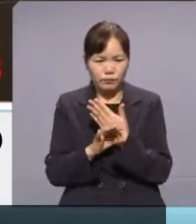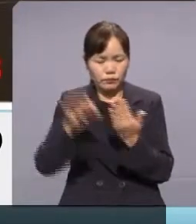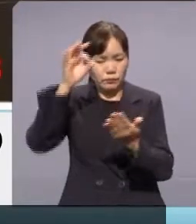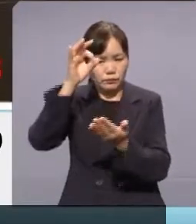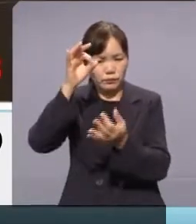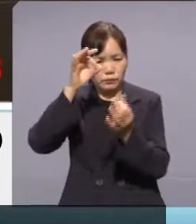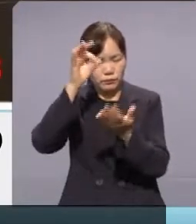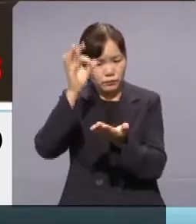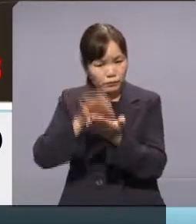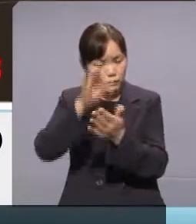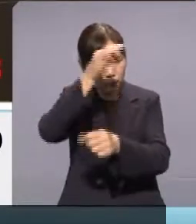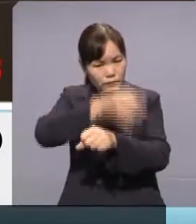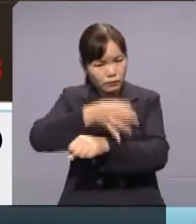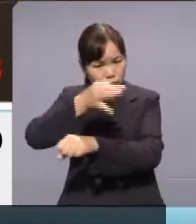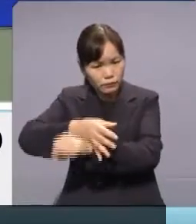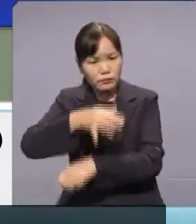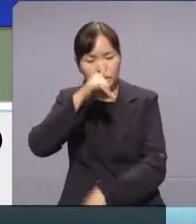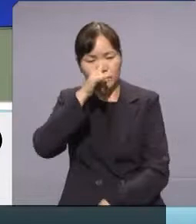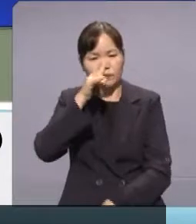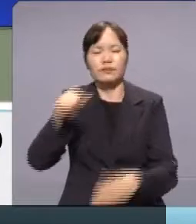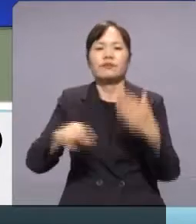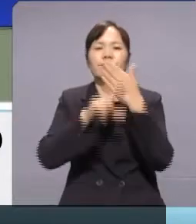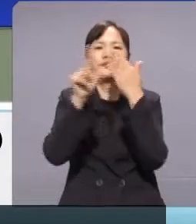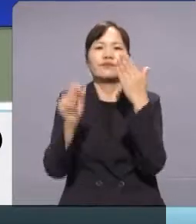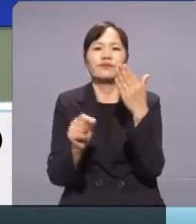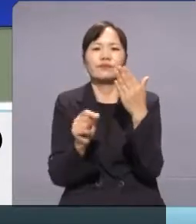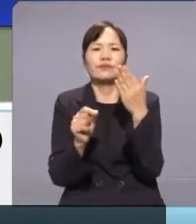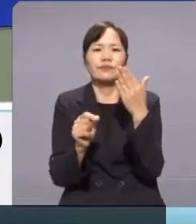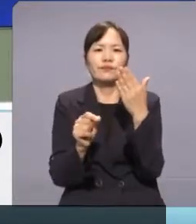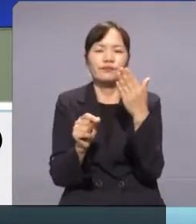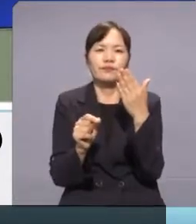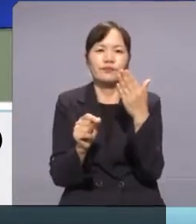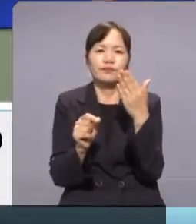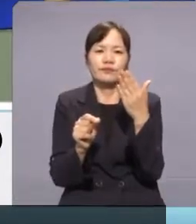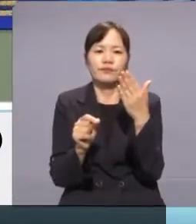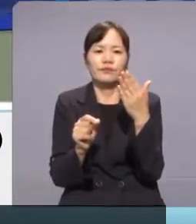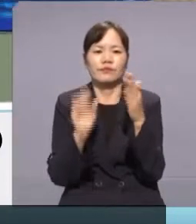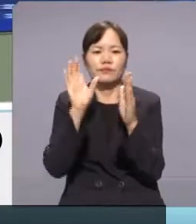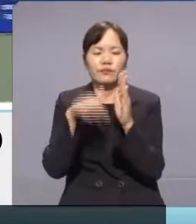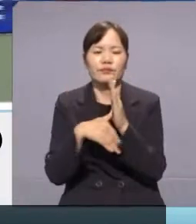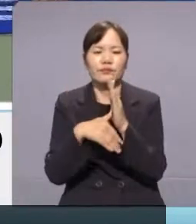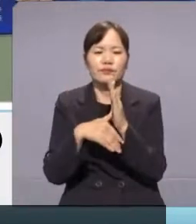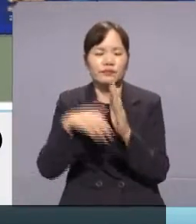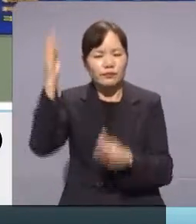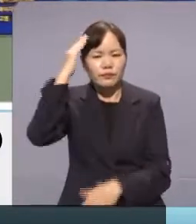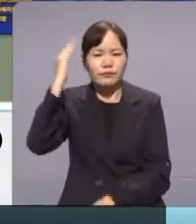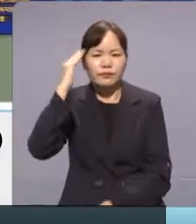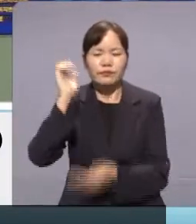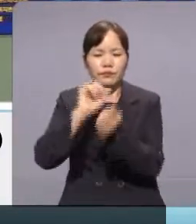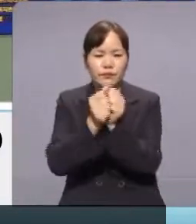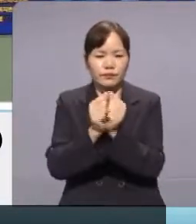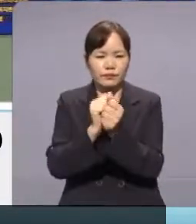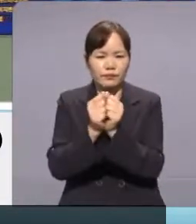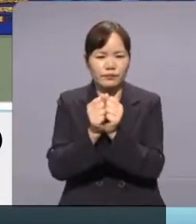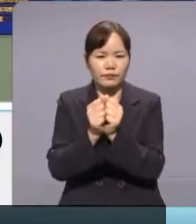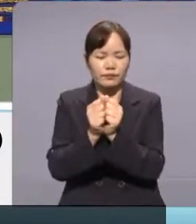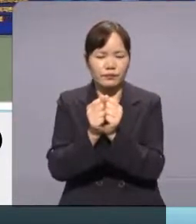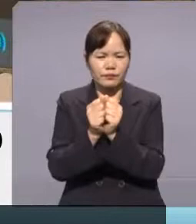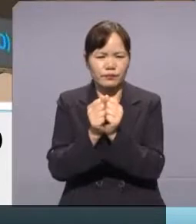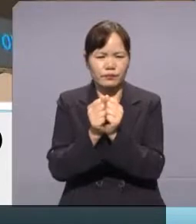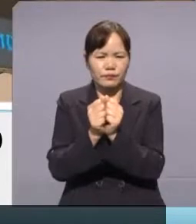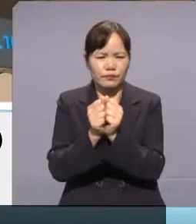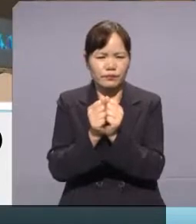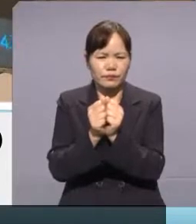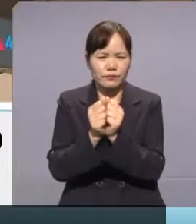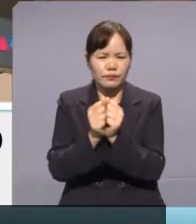매수가 들어가는데 9월 달에 얼마만큼 우리나라 코스피 코스닥이 이 성적표가 안 좋았냐면요.